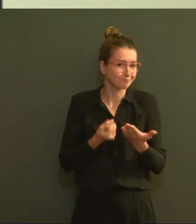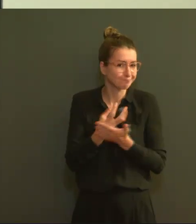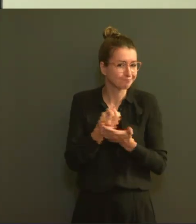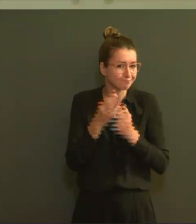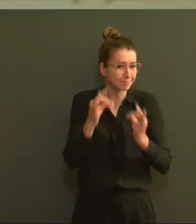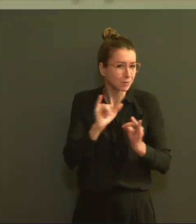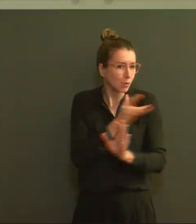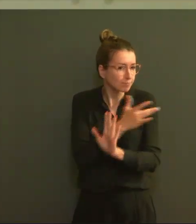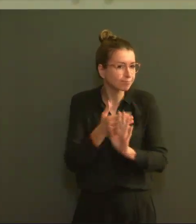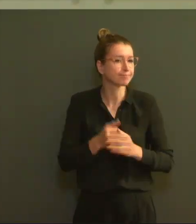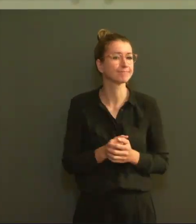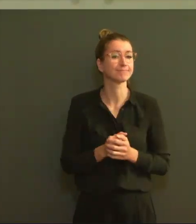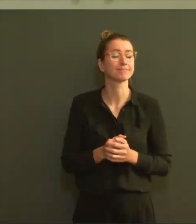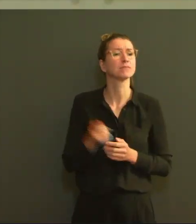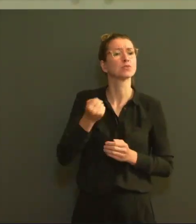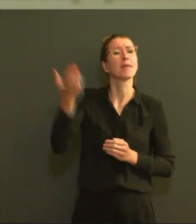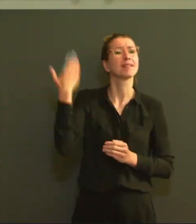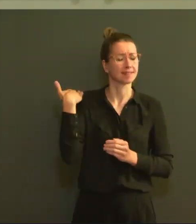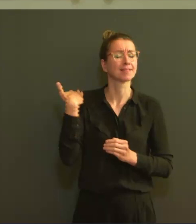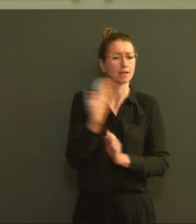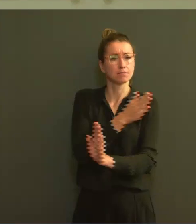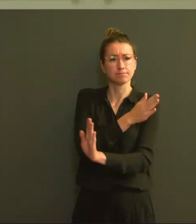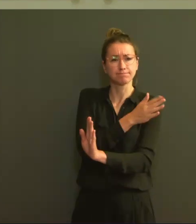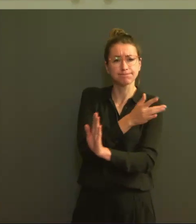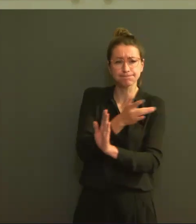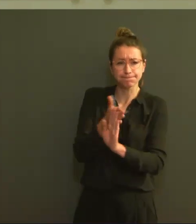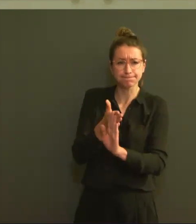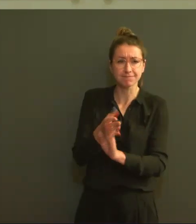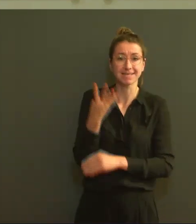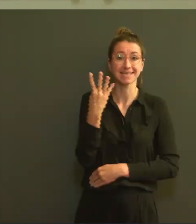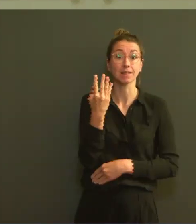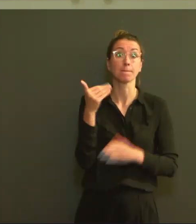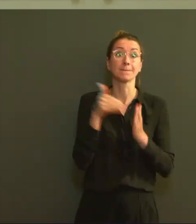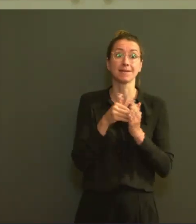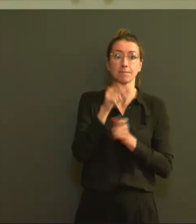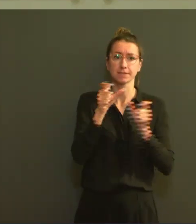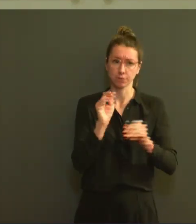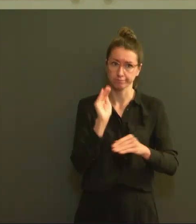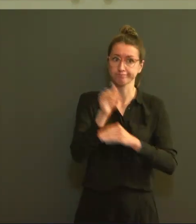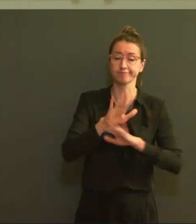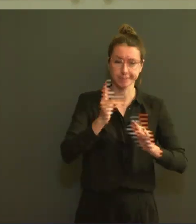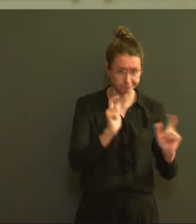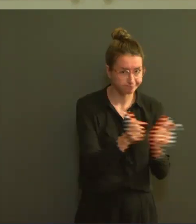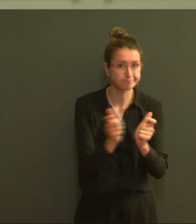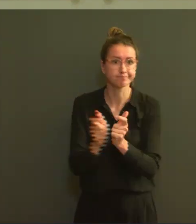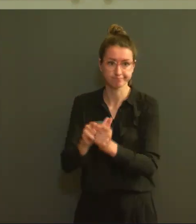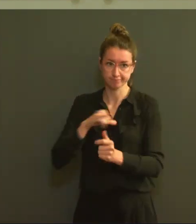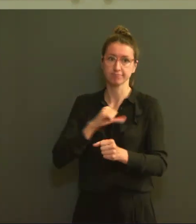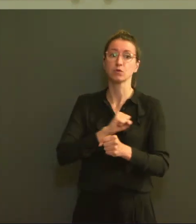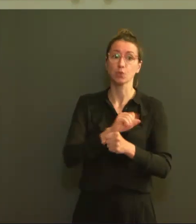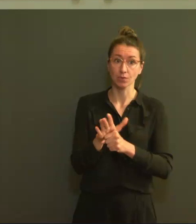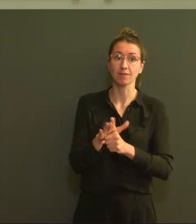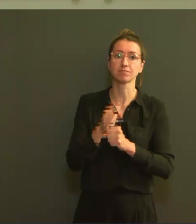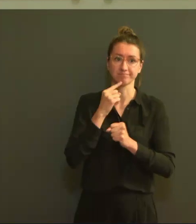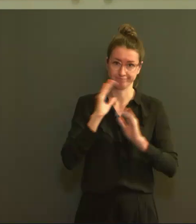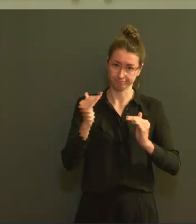semaine dernière, on a enregistré plus de 4000 nouveaux cas. C'est donc une augmentation de 12%